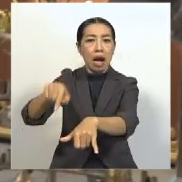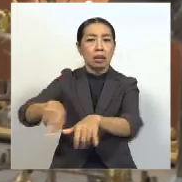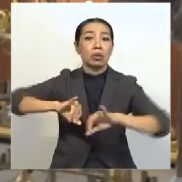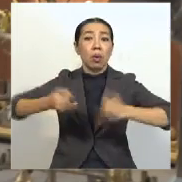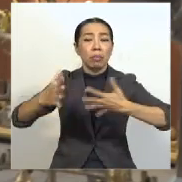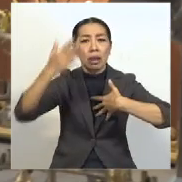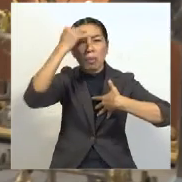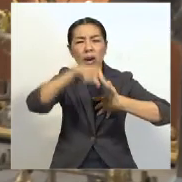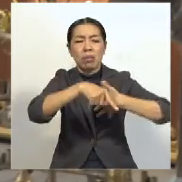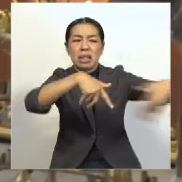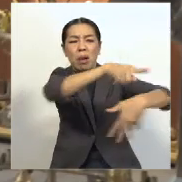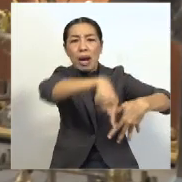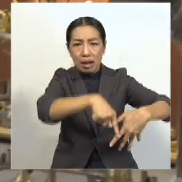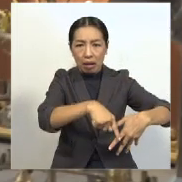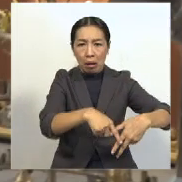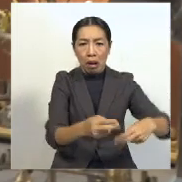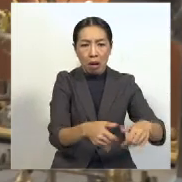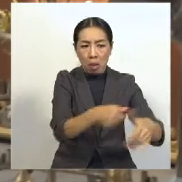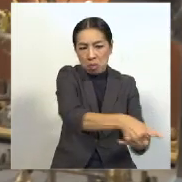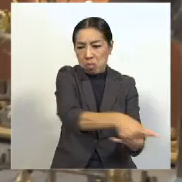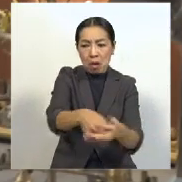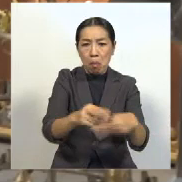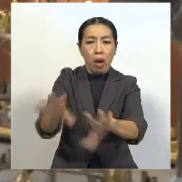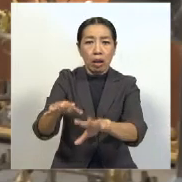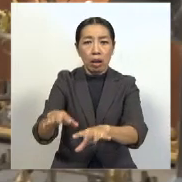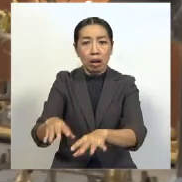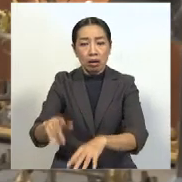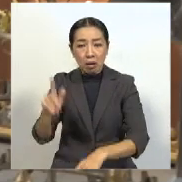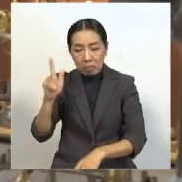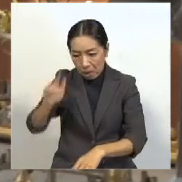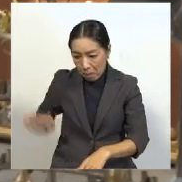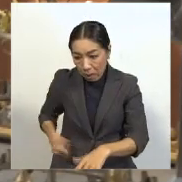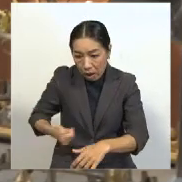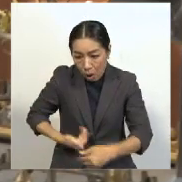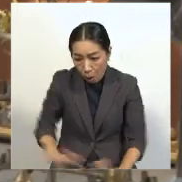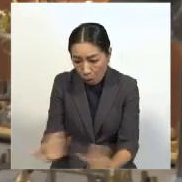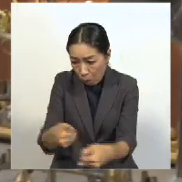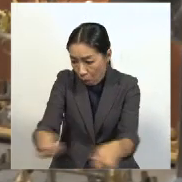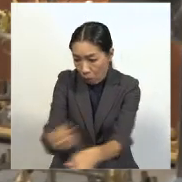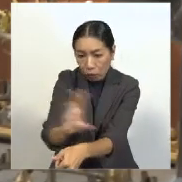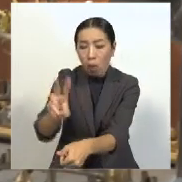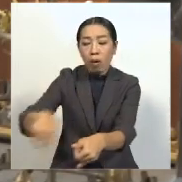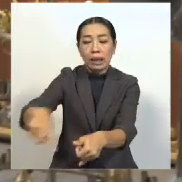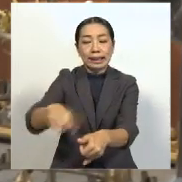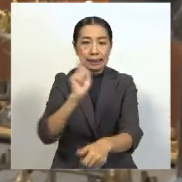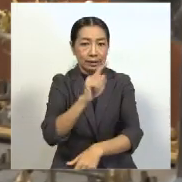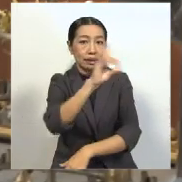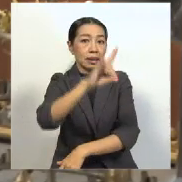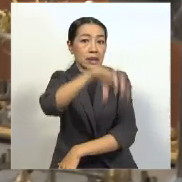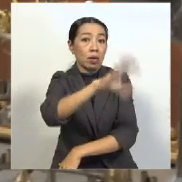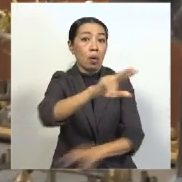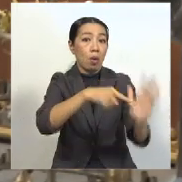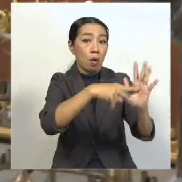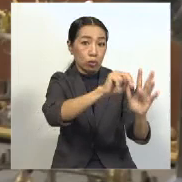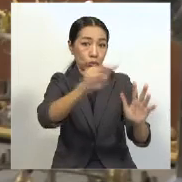ามีพี่น้องประชาชนเนี่ยนำมาปล่อยแล้วก็เพิ่งคลอดลูกอีก6ตัวปศุสัตว์จังหวัดนนทบุรีเนี่ยก็จับทำหมันกันไปหมดแล้ว